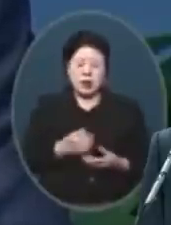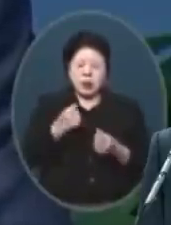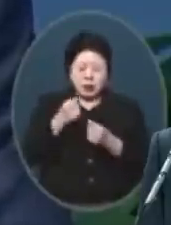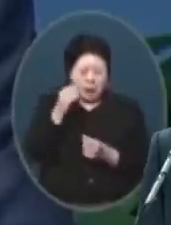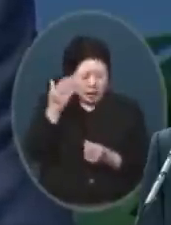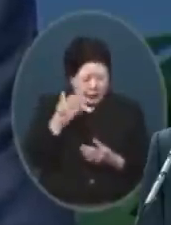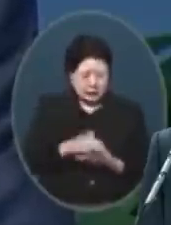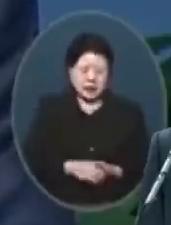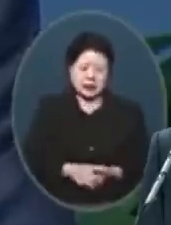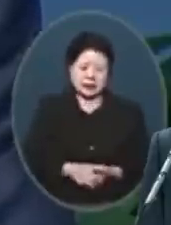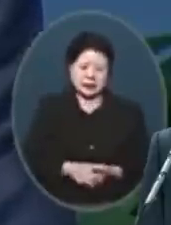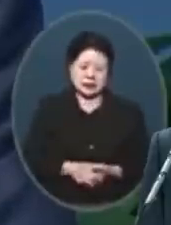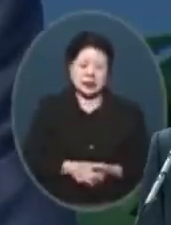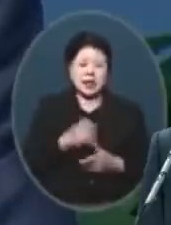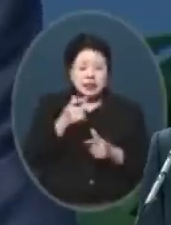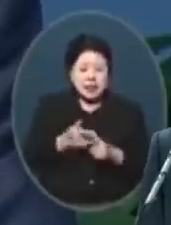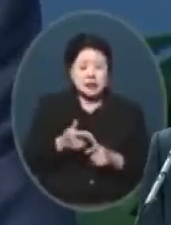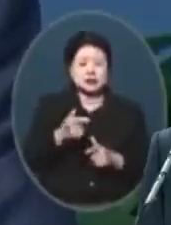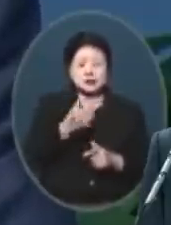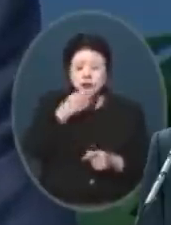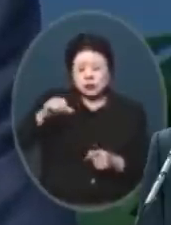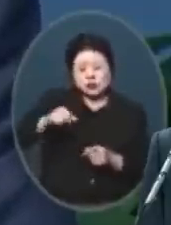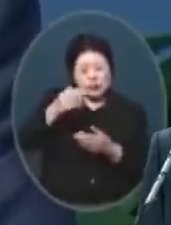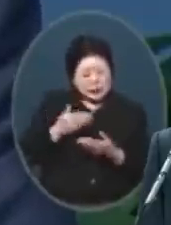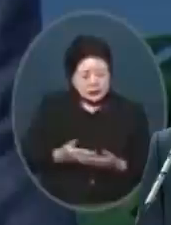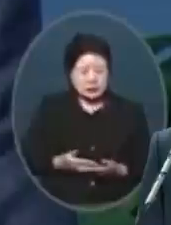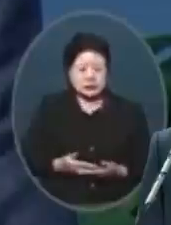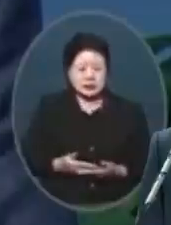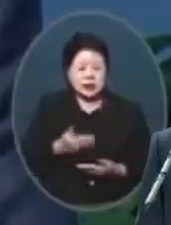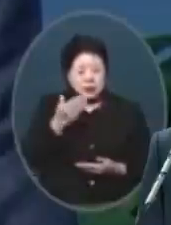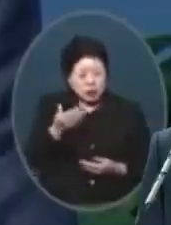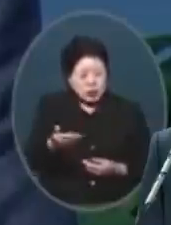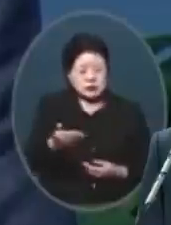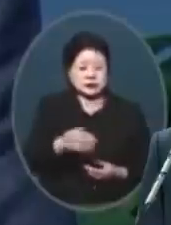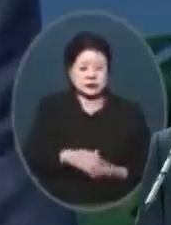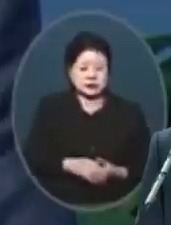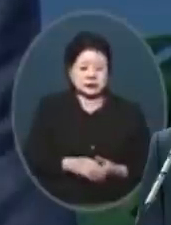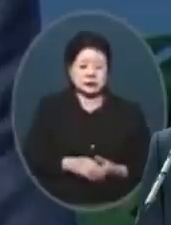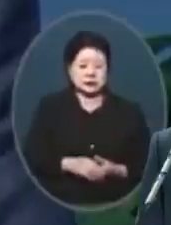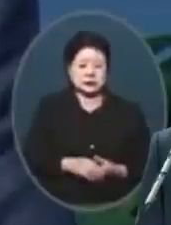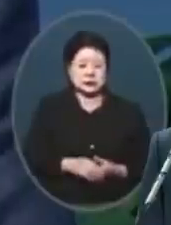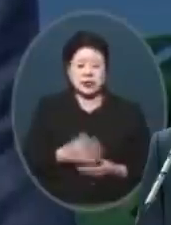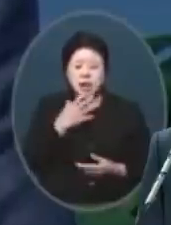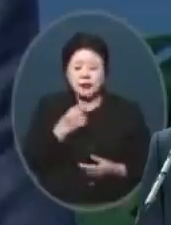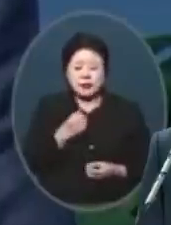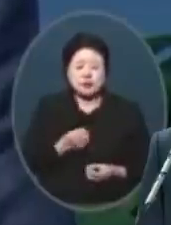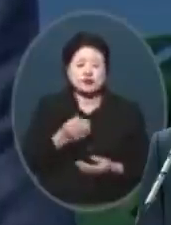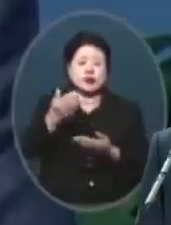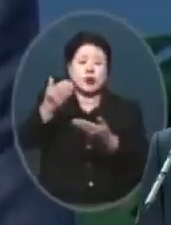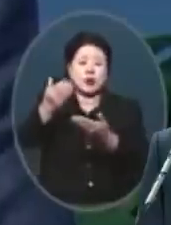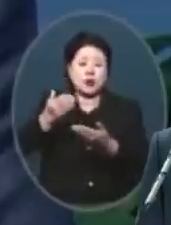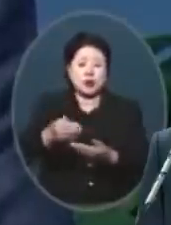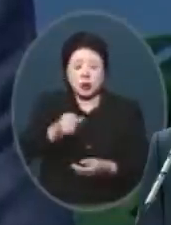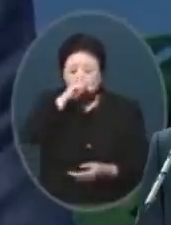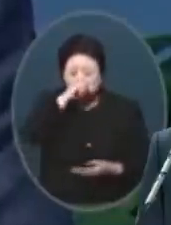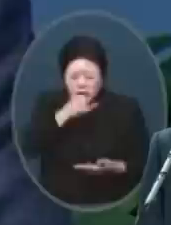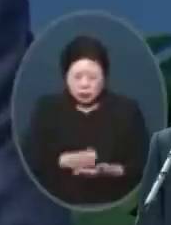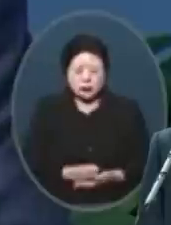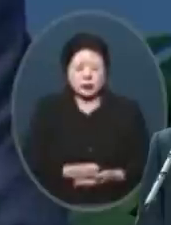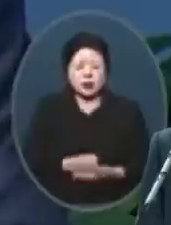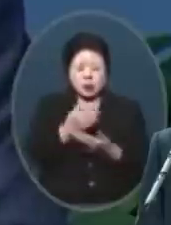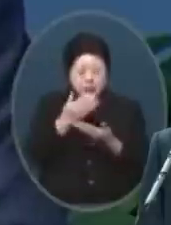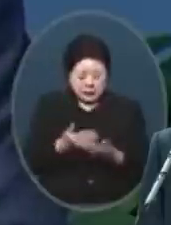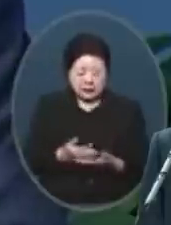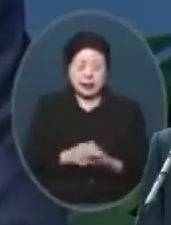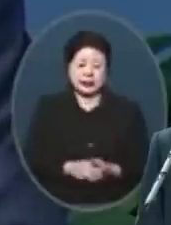건강해진다. 예수님이 저주를 받았으므로 너는 그 대가로 아브라함의 복과 형통을